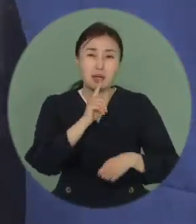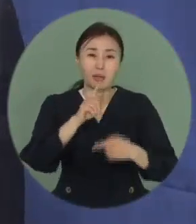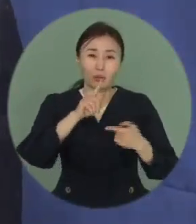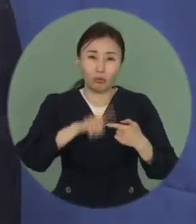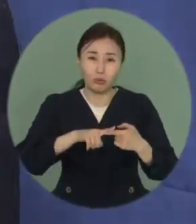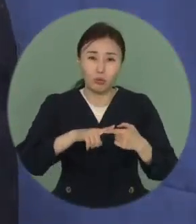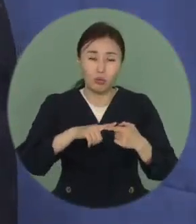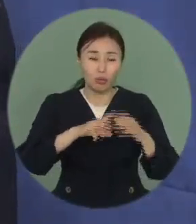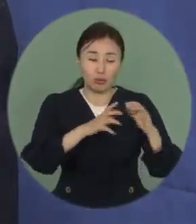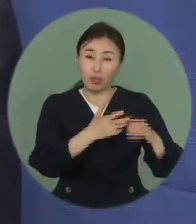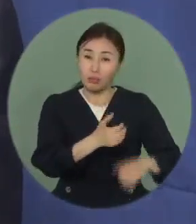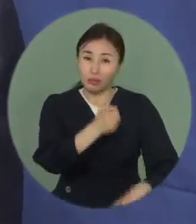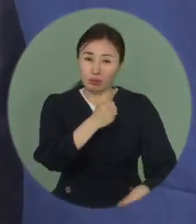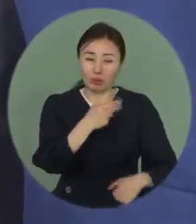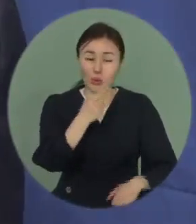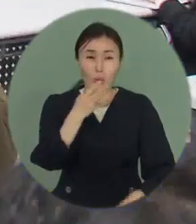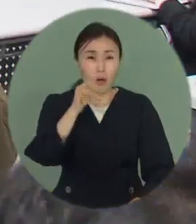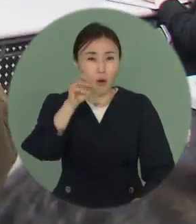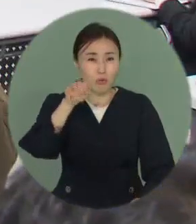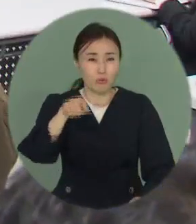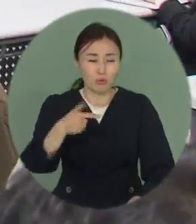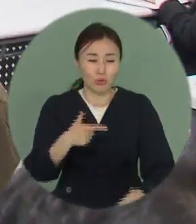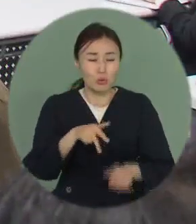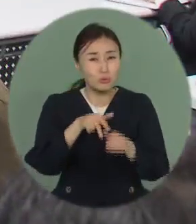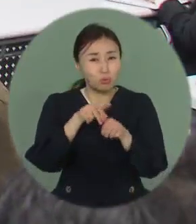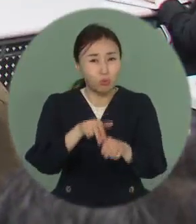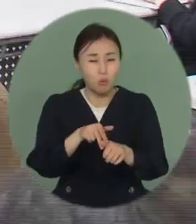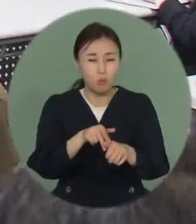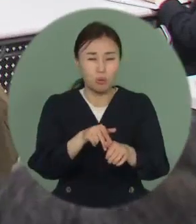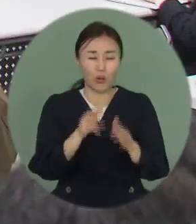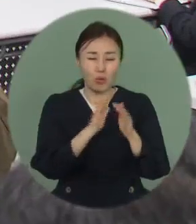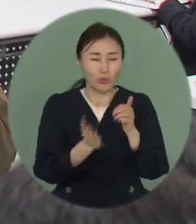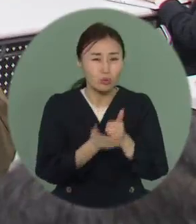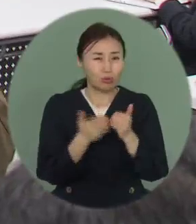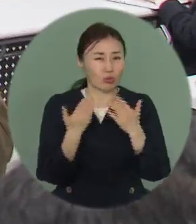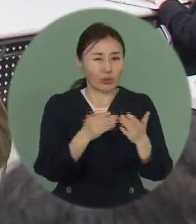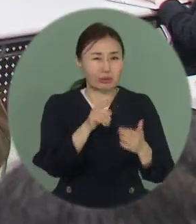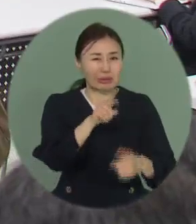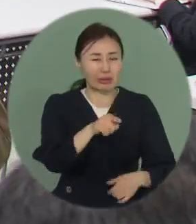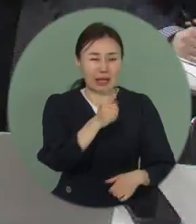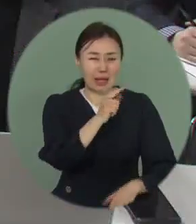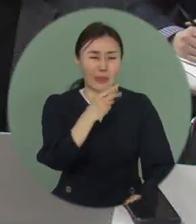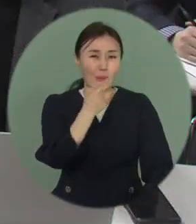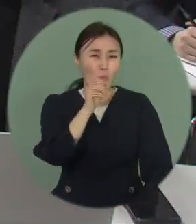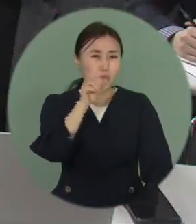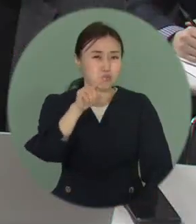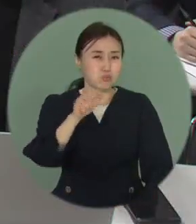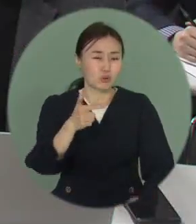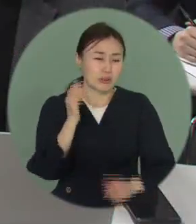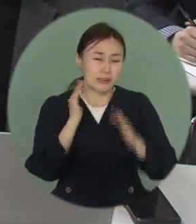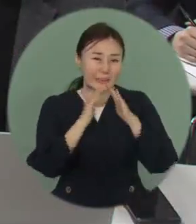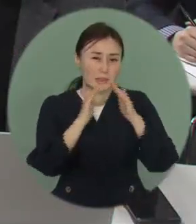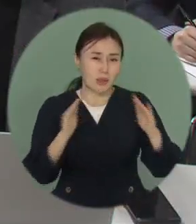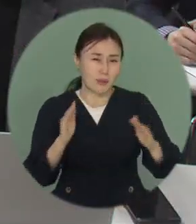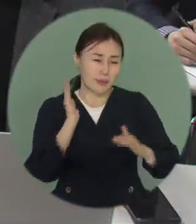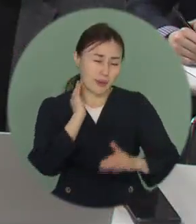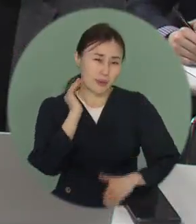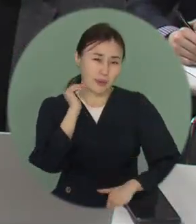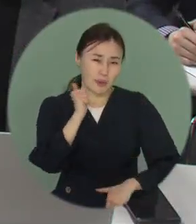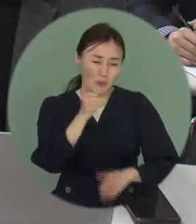5언의 을 강한 것을 두고서는 윤석 대통령과 한동훈 위원장은 전두 안의 후회라는 사실을 자인했다